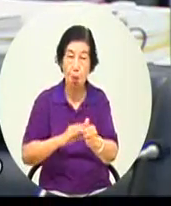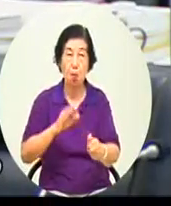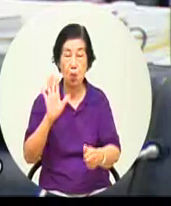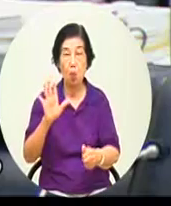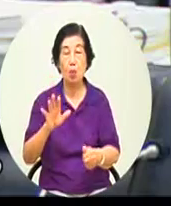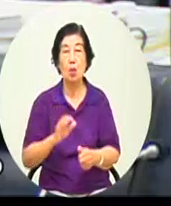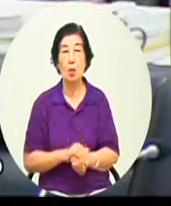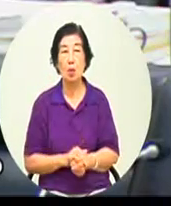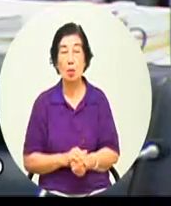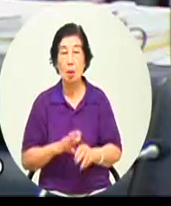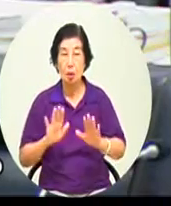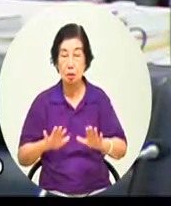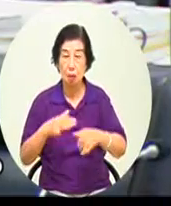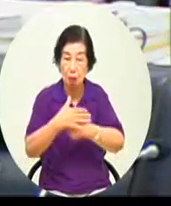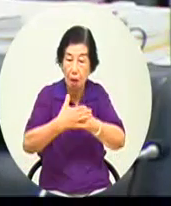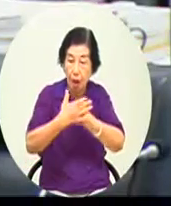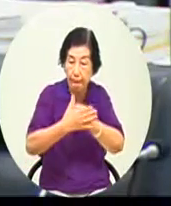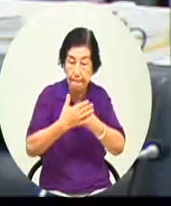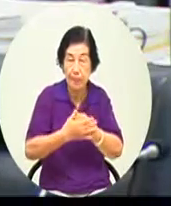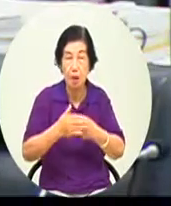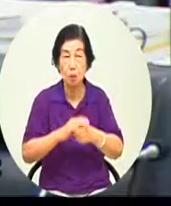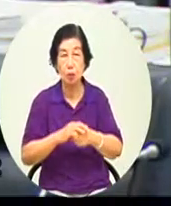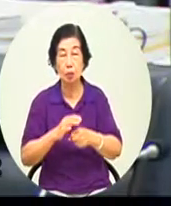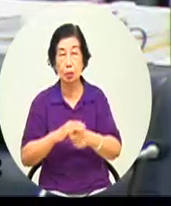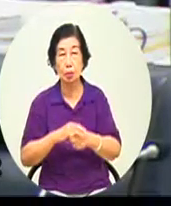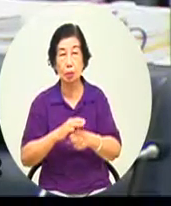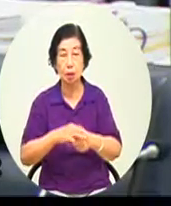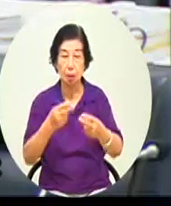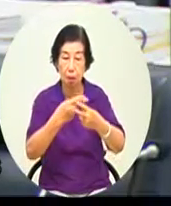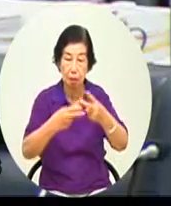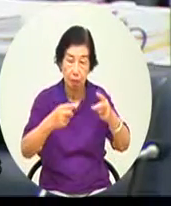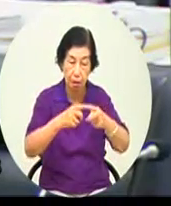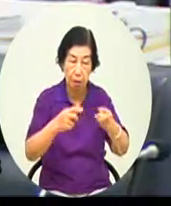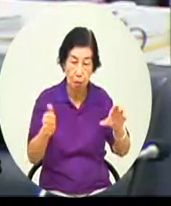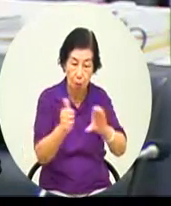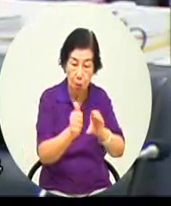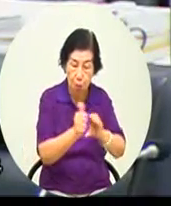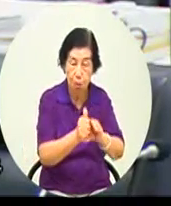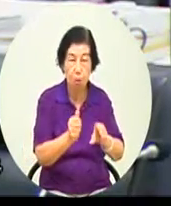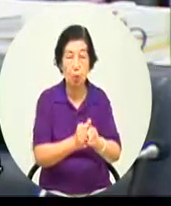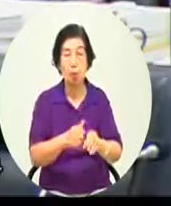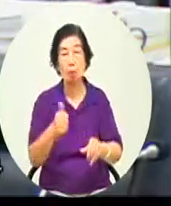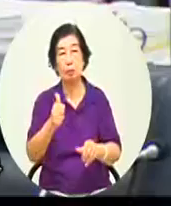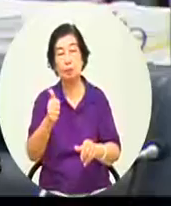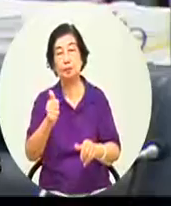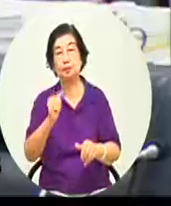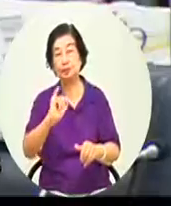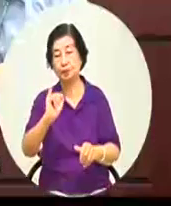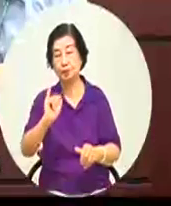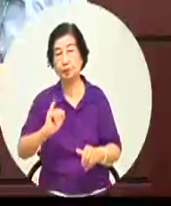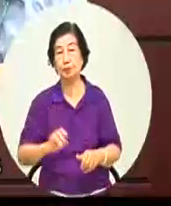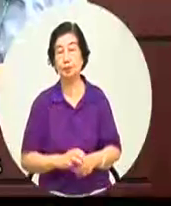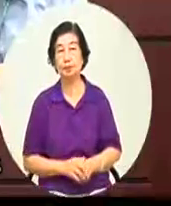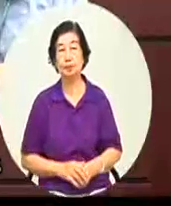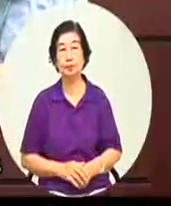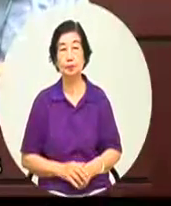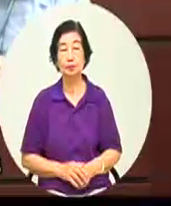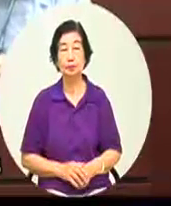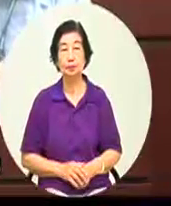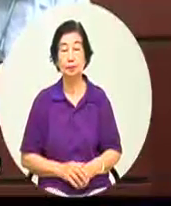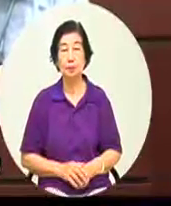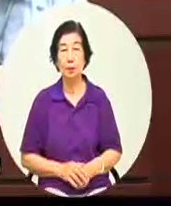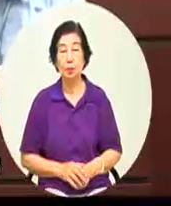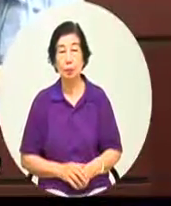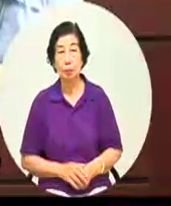护这些的乘客？请局长回答。 曾局长，请答复。 好，谢谢召集人，谢谢我们许议